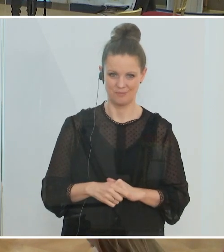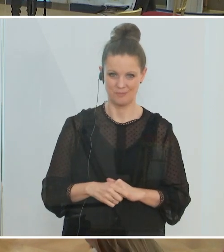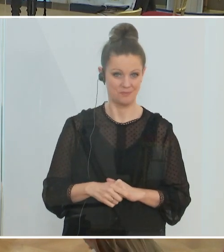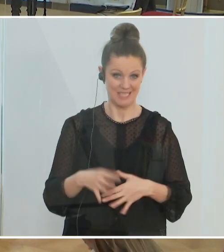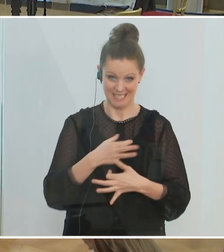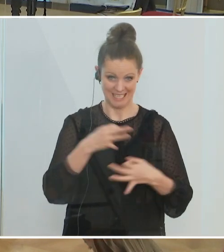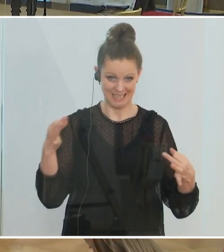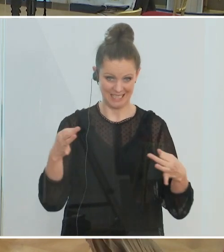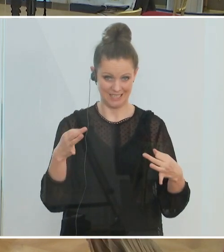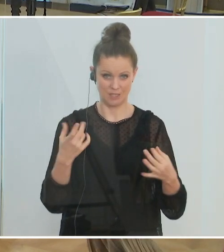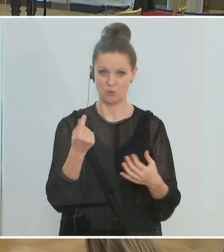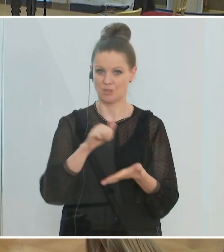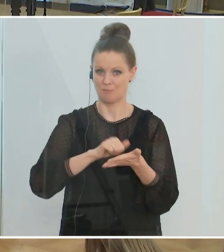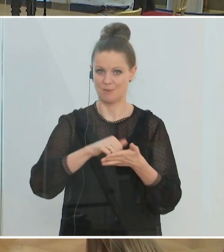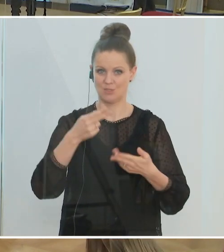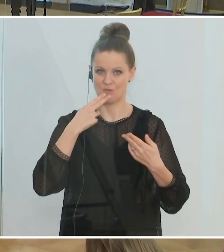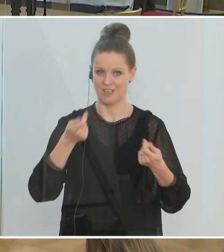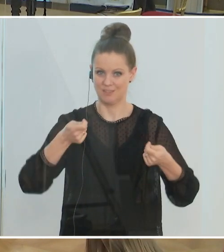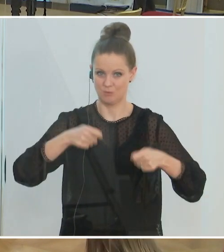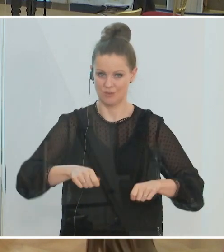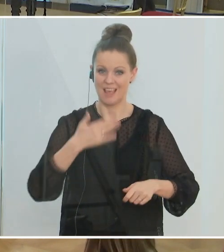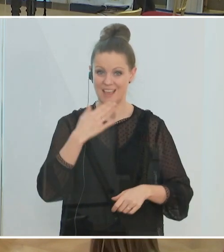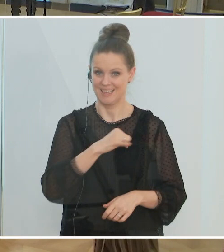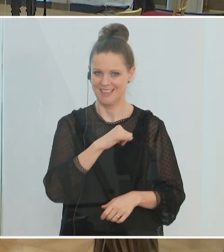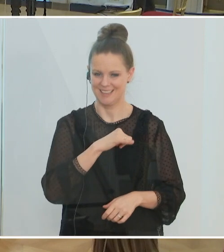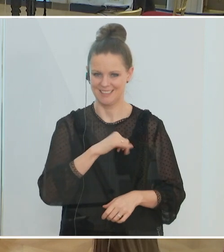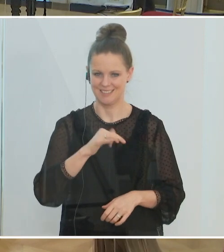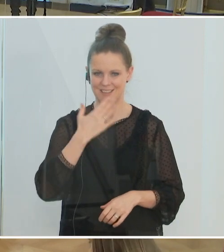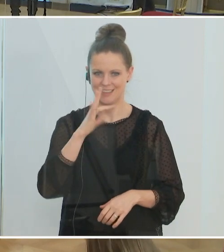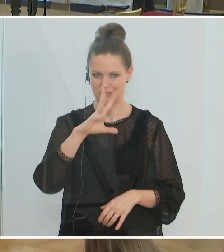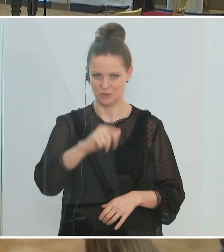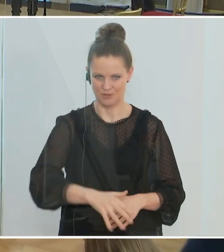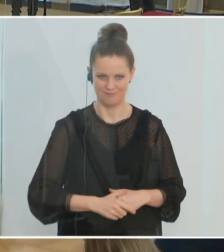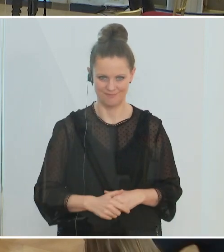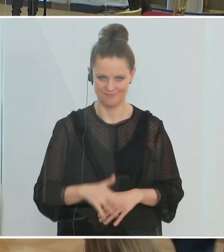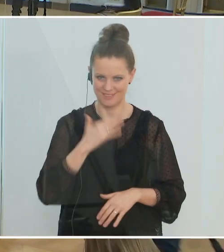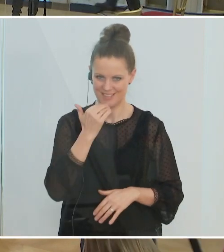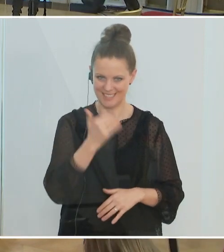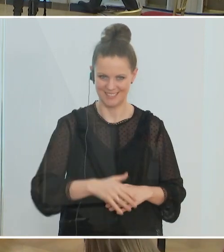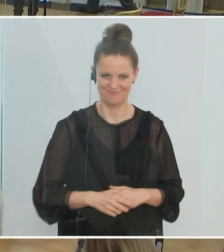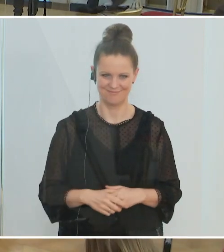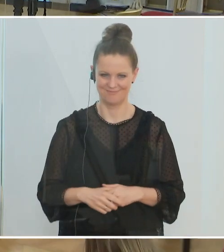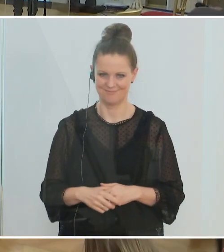Wenn dem nicht so ist, schließe ich die Pressekonferenz und danke für Ihr Interesse. Dankeschön. Vielen Dank.